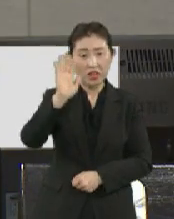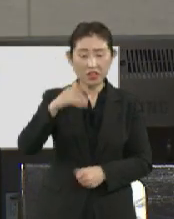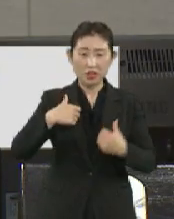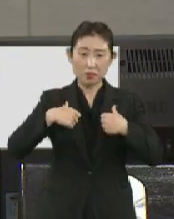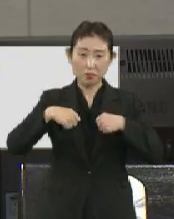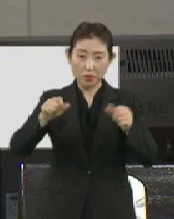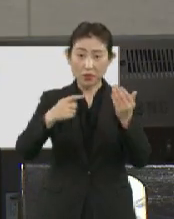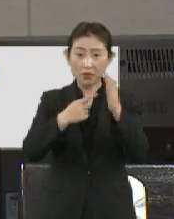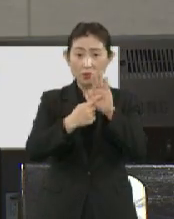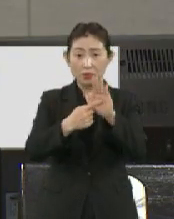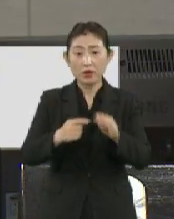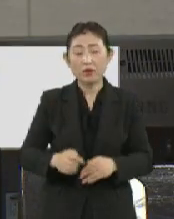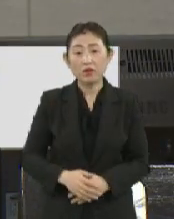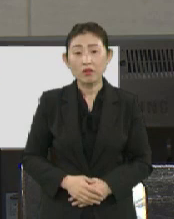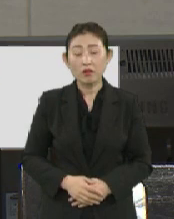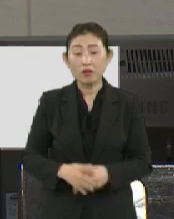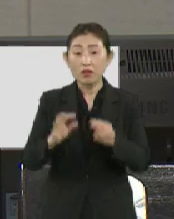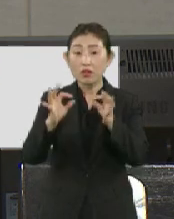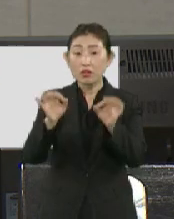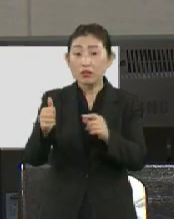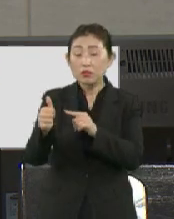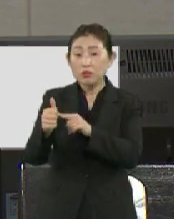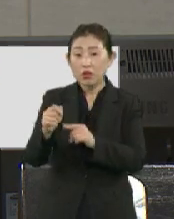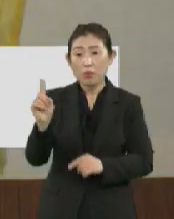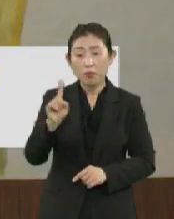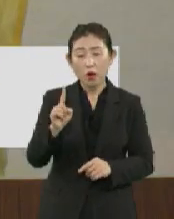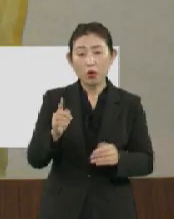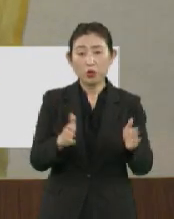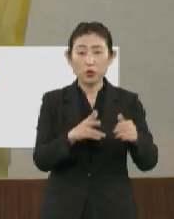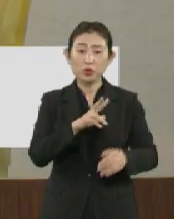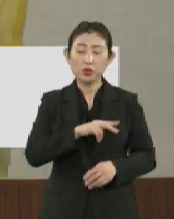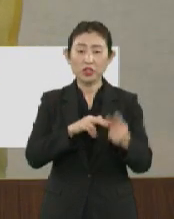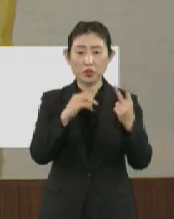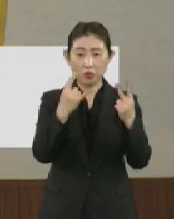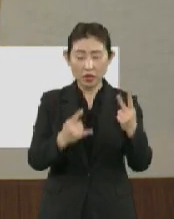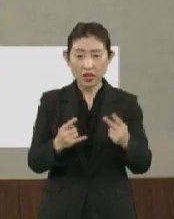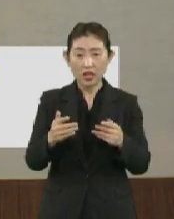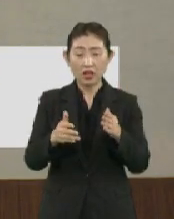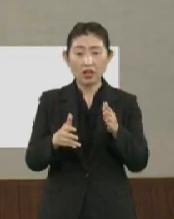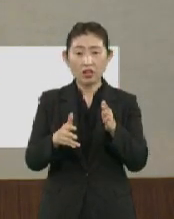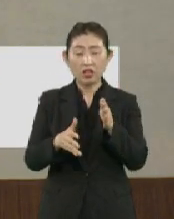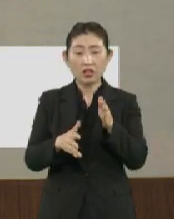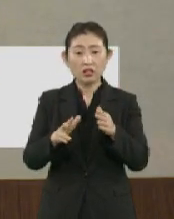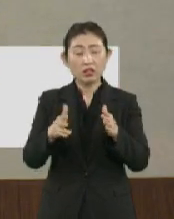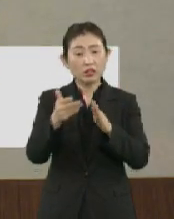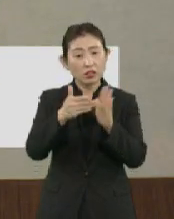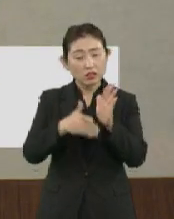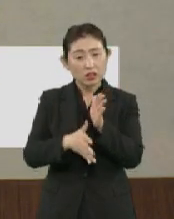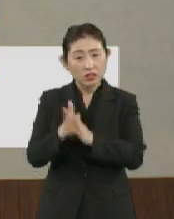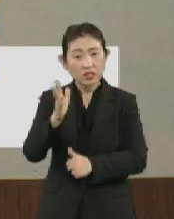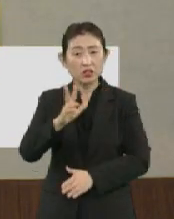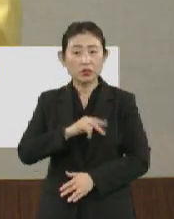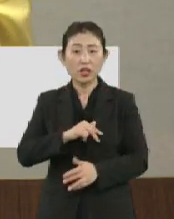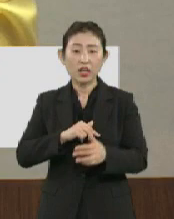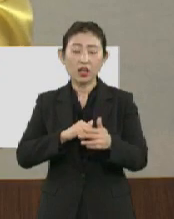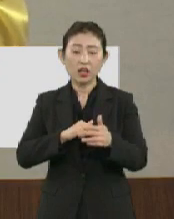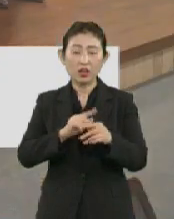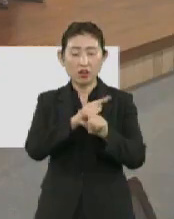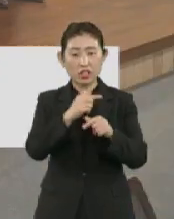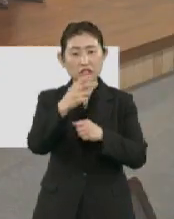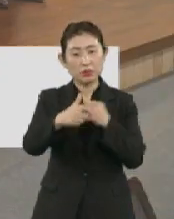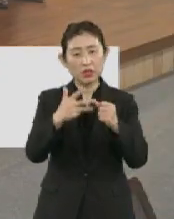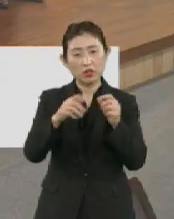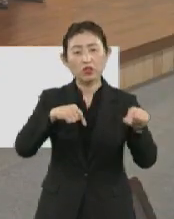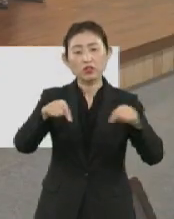출마하지 않는다고 밝혔습니다 기물 장은 도의원이 회 당진시 의원 5회 등 28년간 의정 생활을